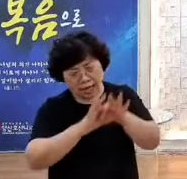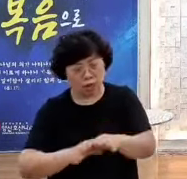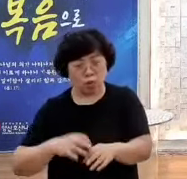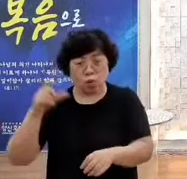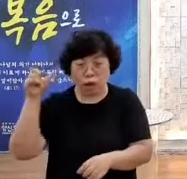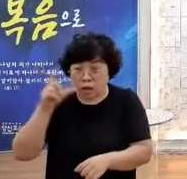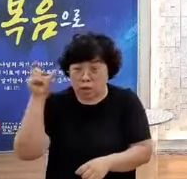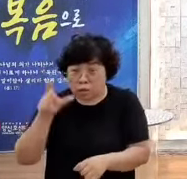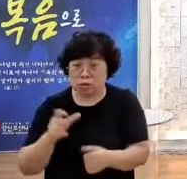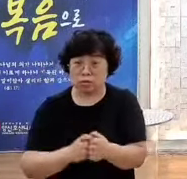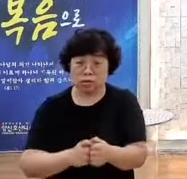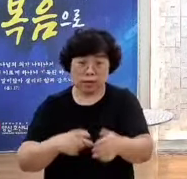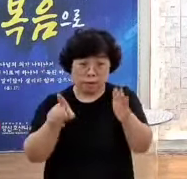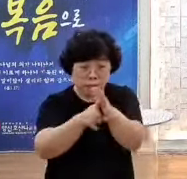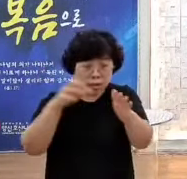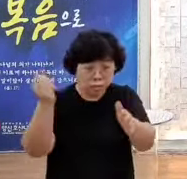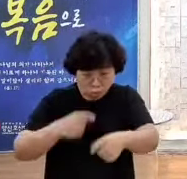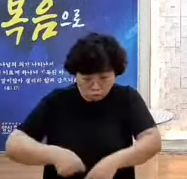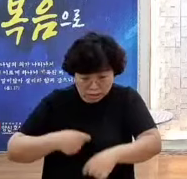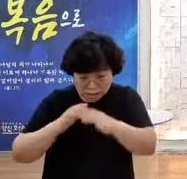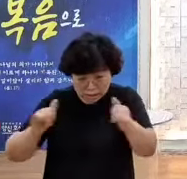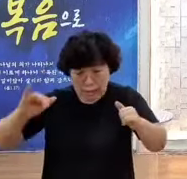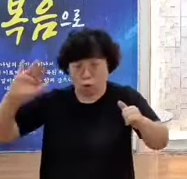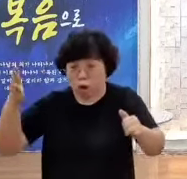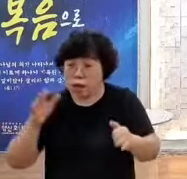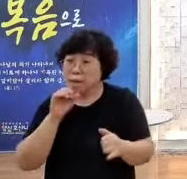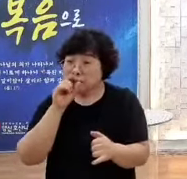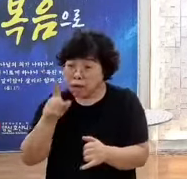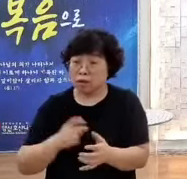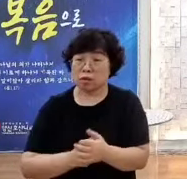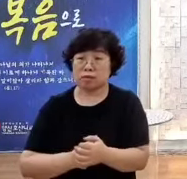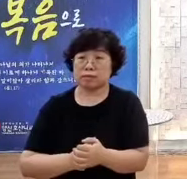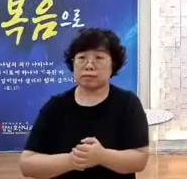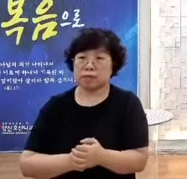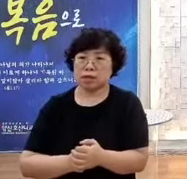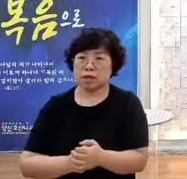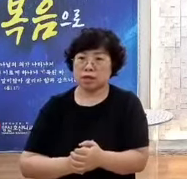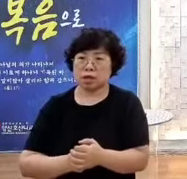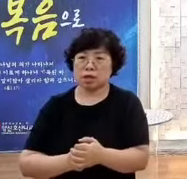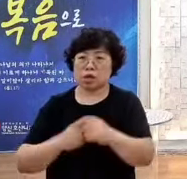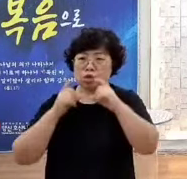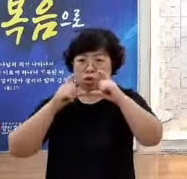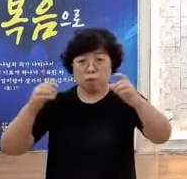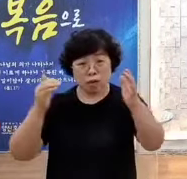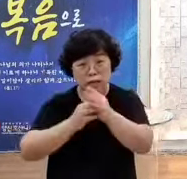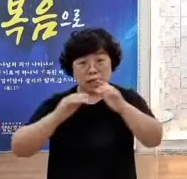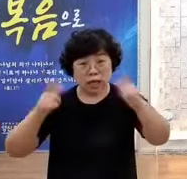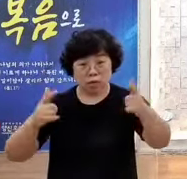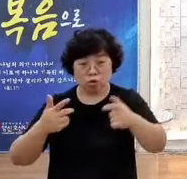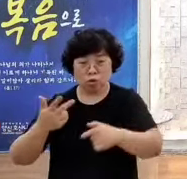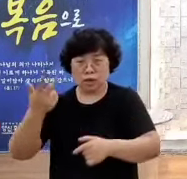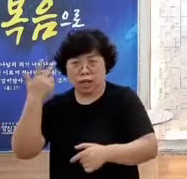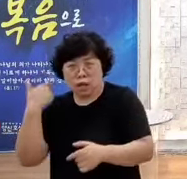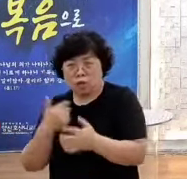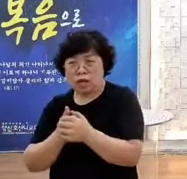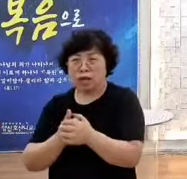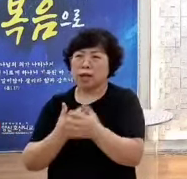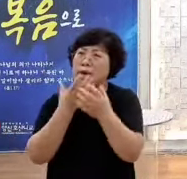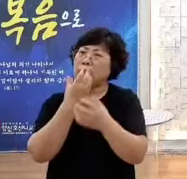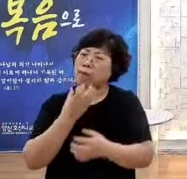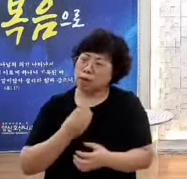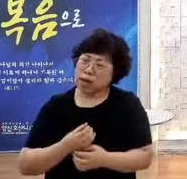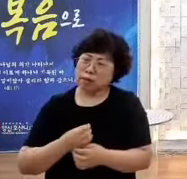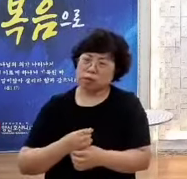오직 믿음으로 우리가 어렵게 된다. 이것을 그냥 말로만 선포한 게 아니고 지난주에는 또